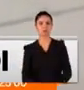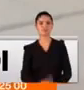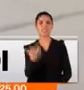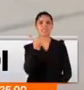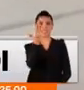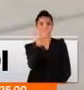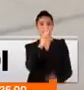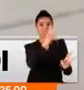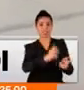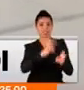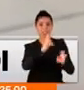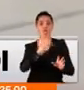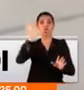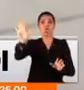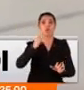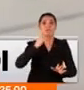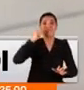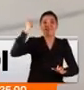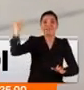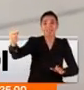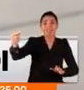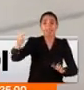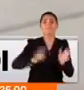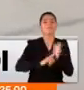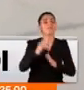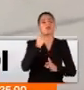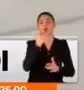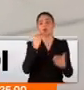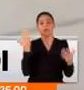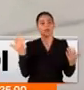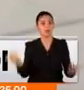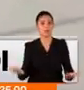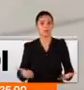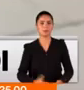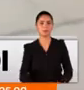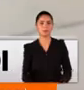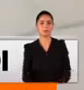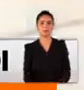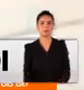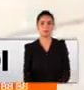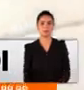Hızla gelen treni el işaretiyle durdurmaya kalksa da başaramadı.